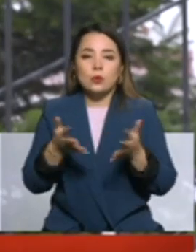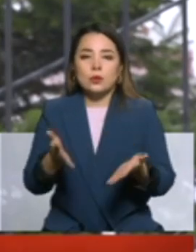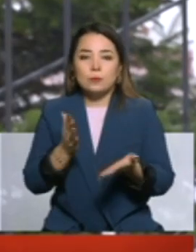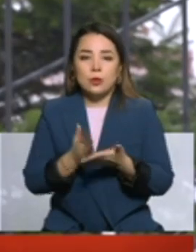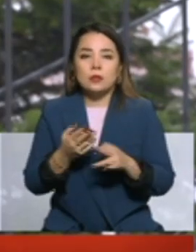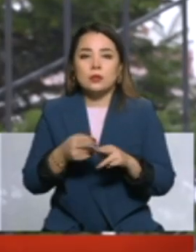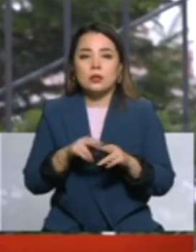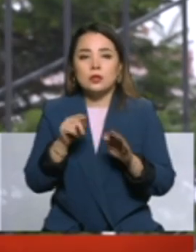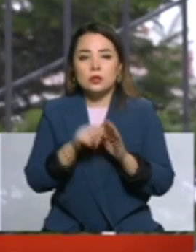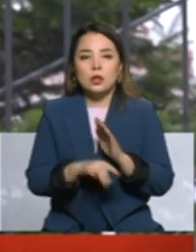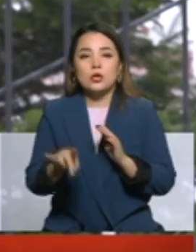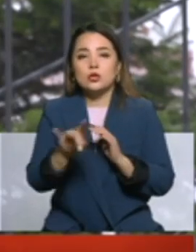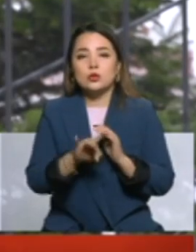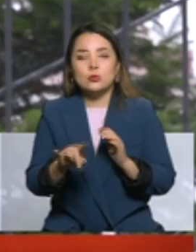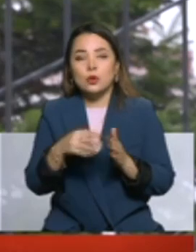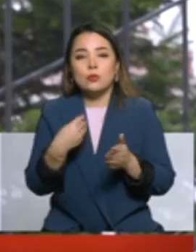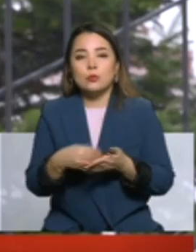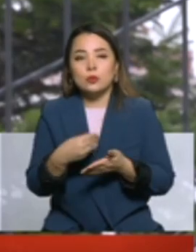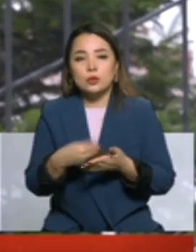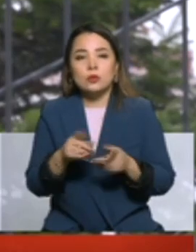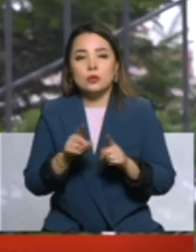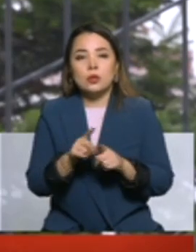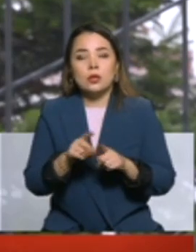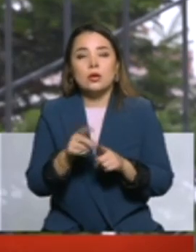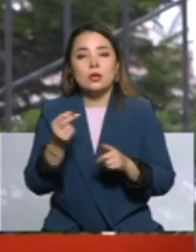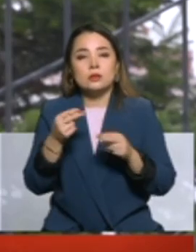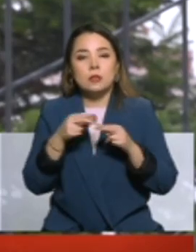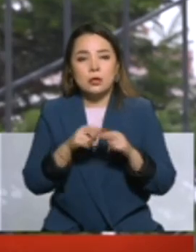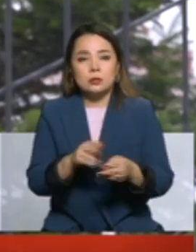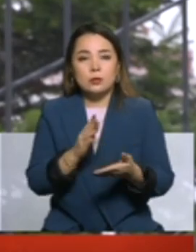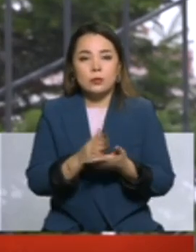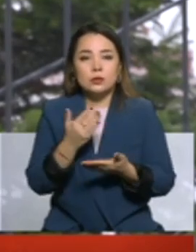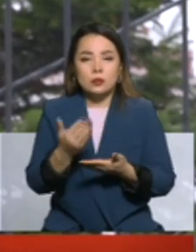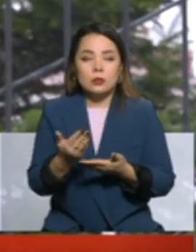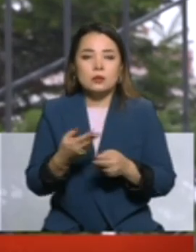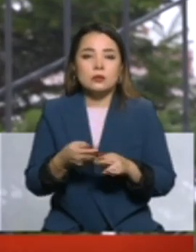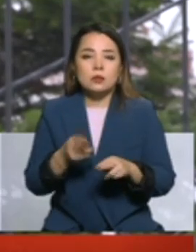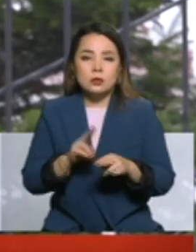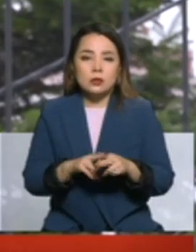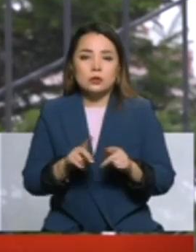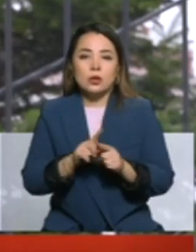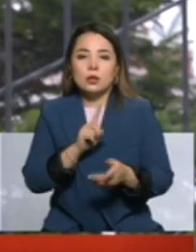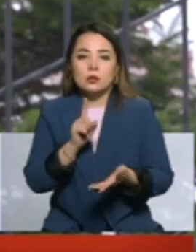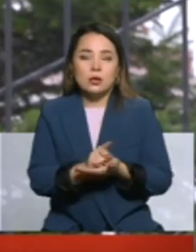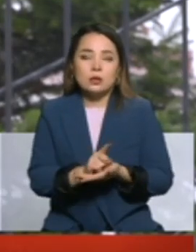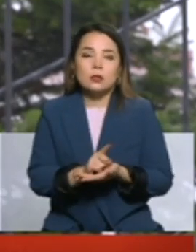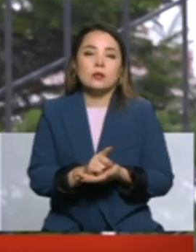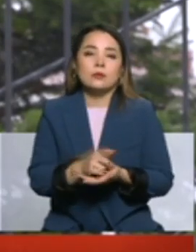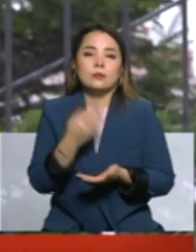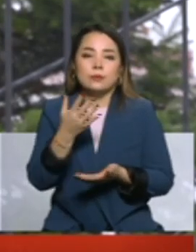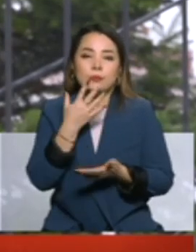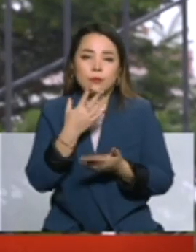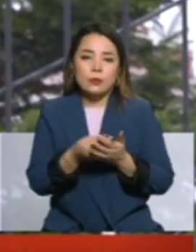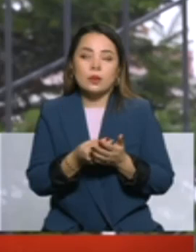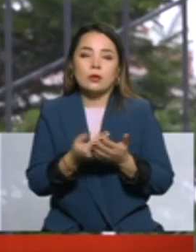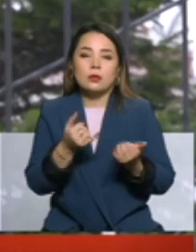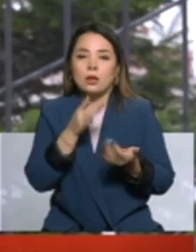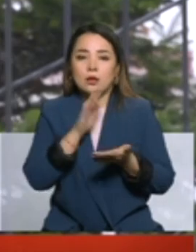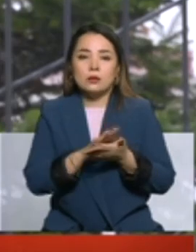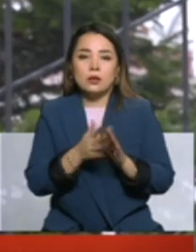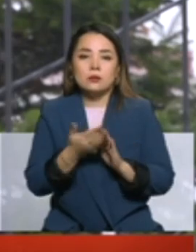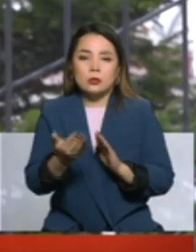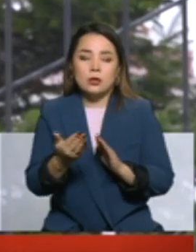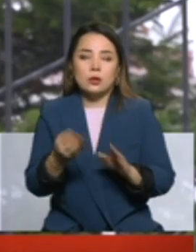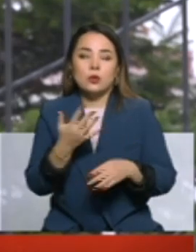Ол жерде республикалық бюджеттен қазір қаражат бөлініп, жаңағы тиісті жаңа питомниктарды қазір уақытта